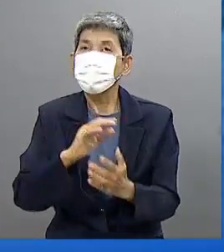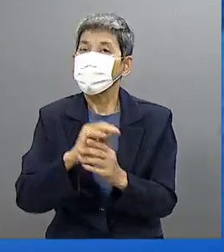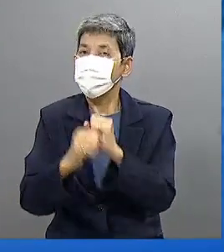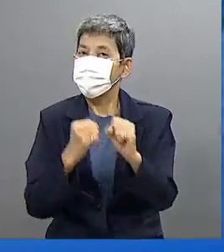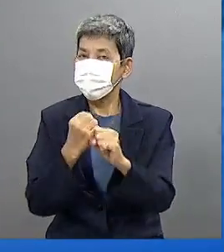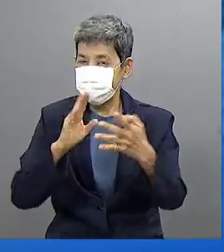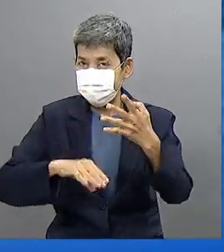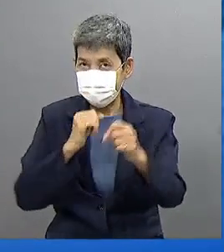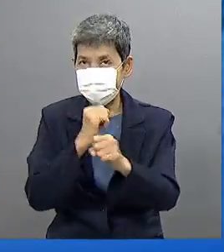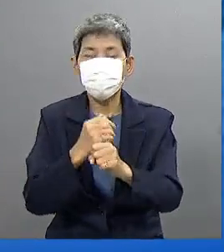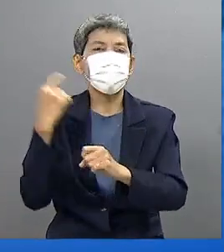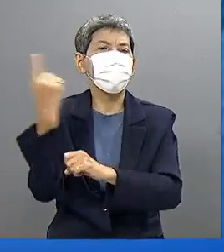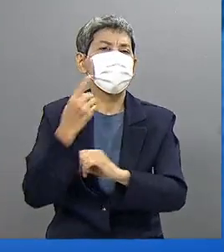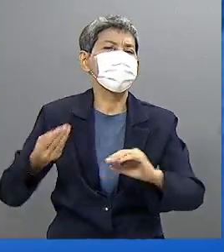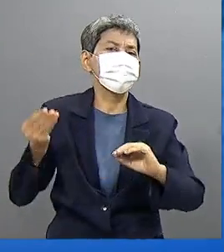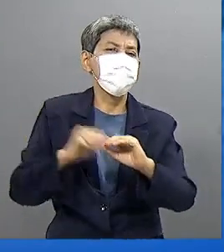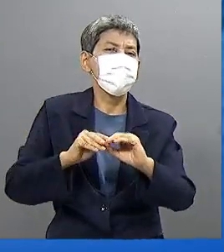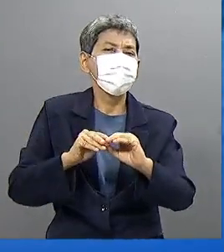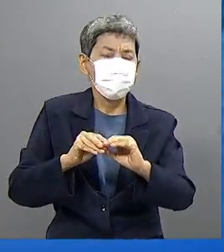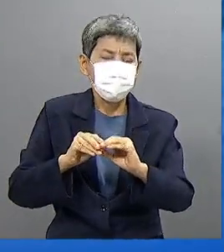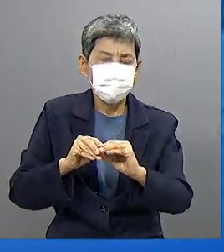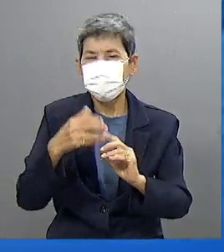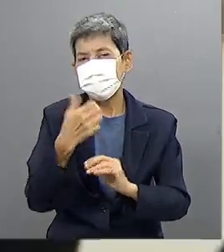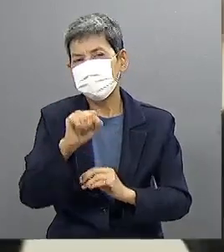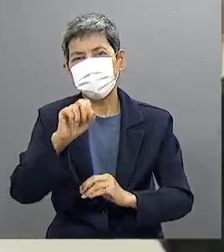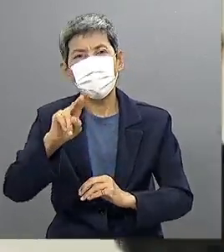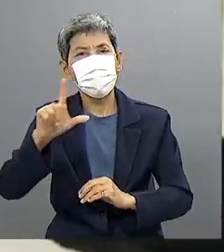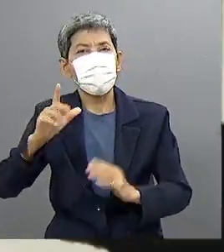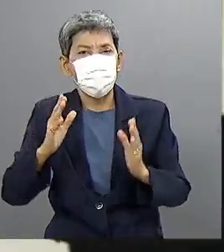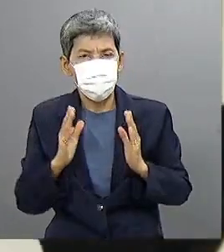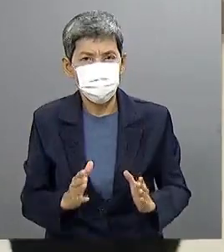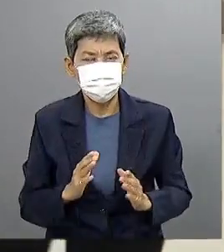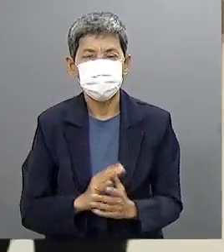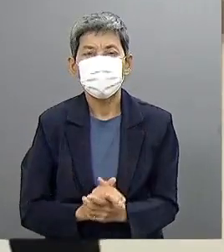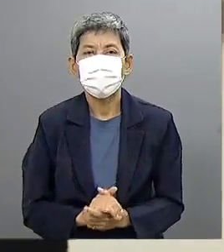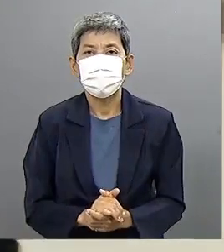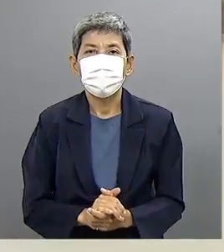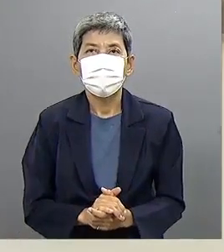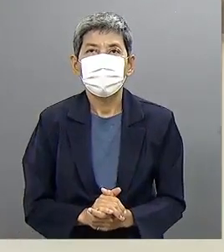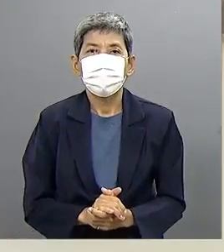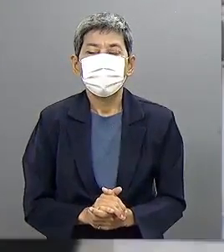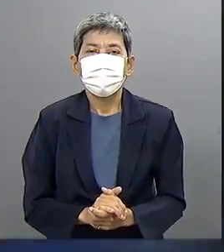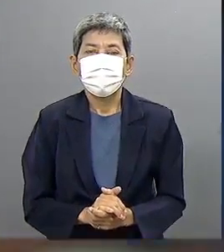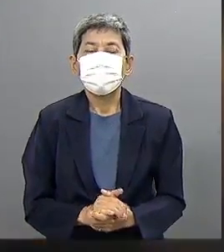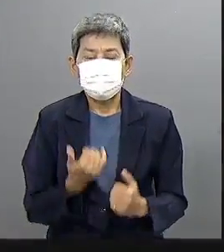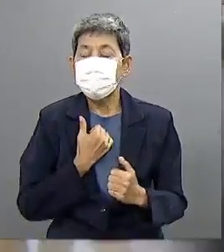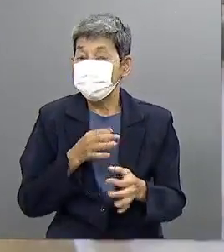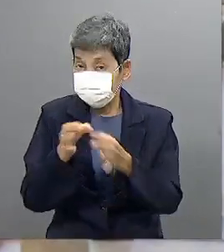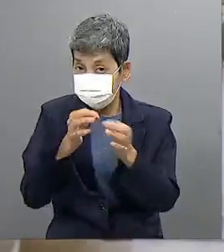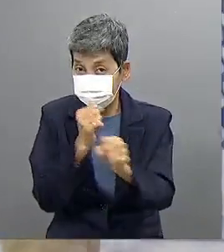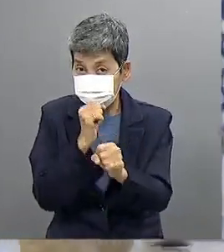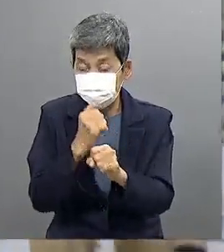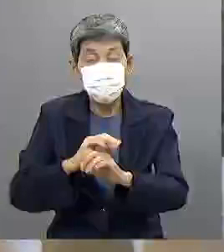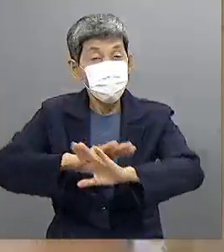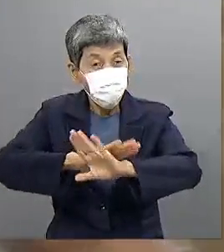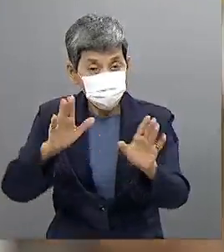ให้มีนักท่องเที่ยวต่างชาติมาไทยเพิ่มเป็น12ล้านคนค่ะนายวิชิตระบุเพิ่มเติมนะคะว่าการยกเลิก Thailand Pass